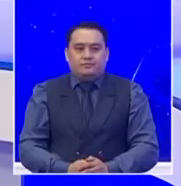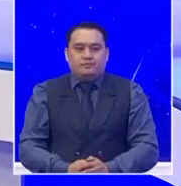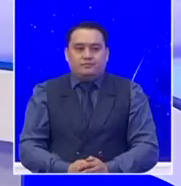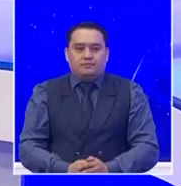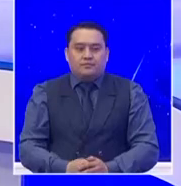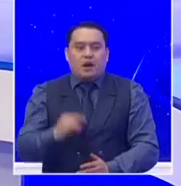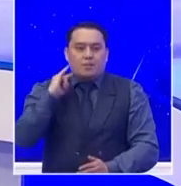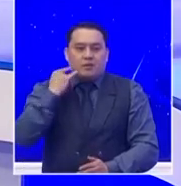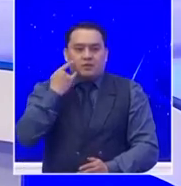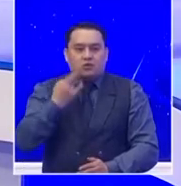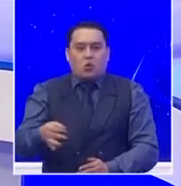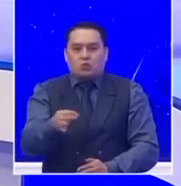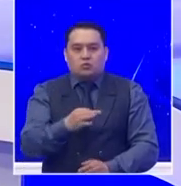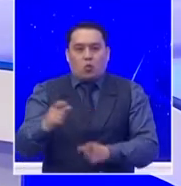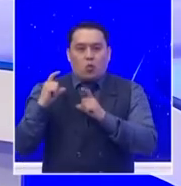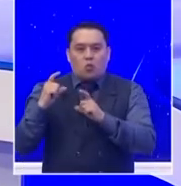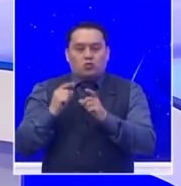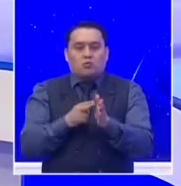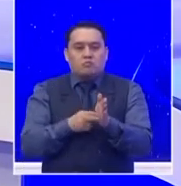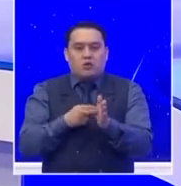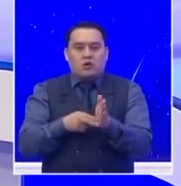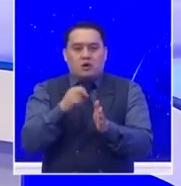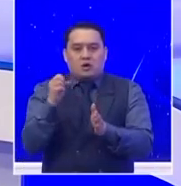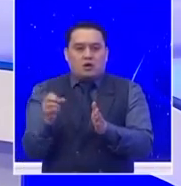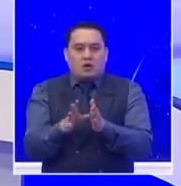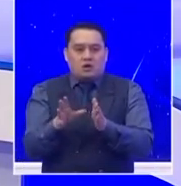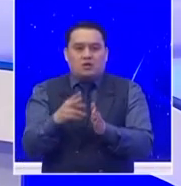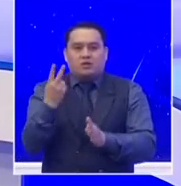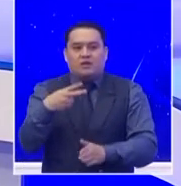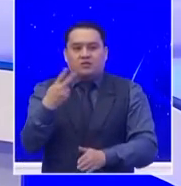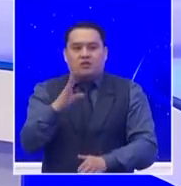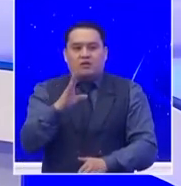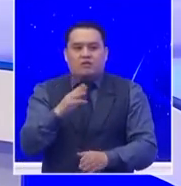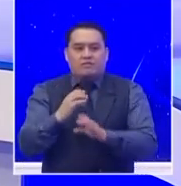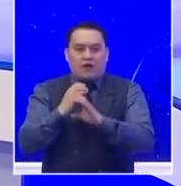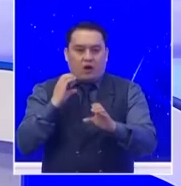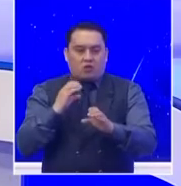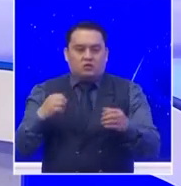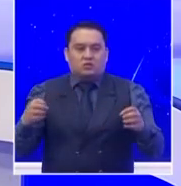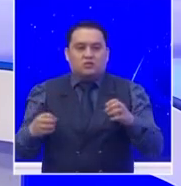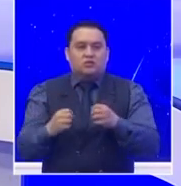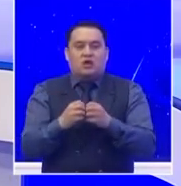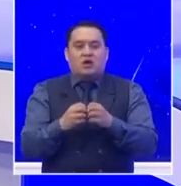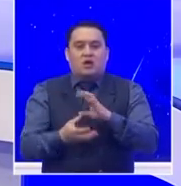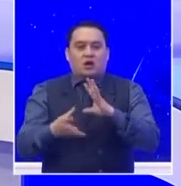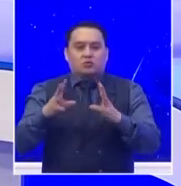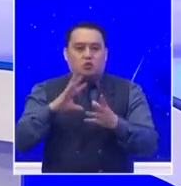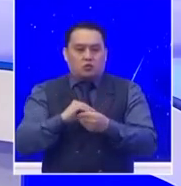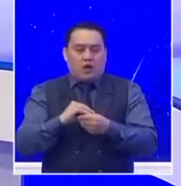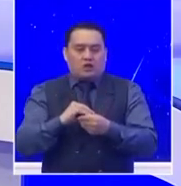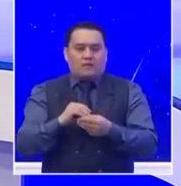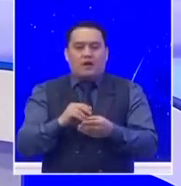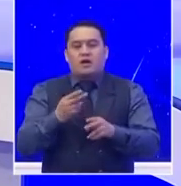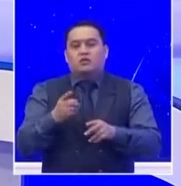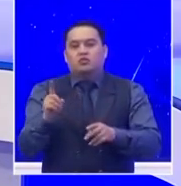В Павлодарской области грузовой поезд протаранил электровоз с 20 вагонами, который в результате столкновения сошел с рельсов, передает закон